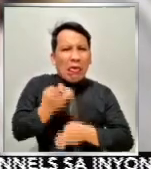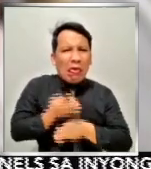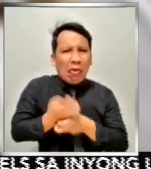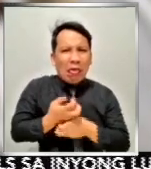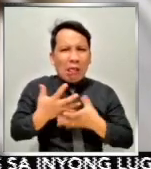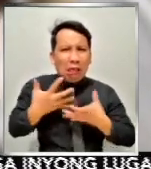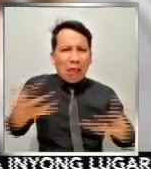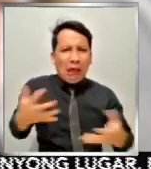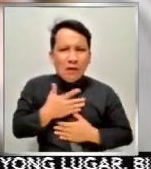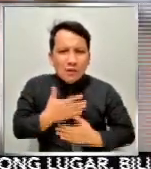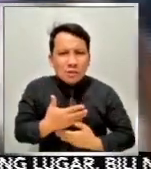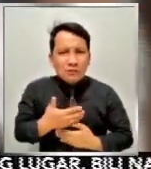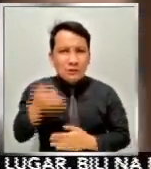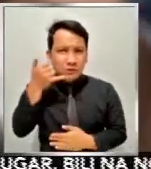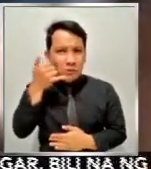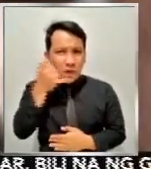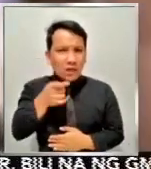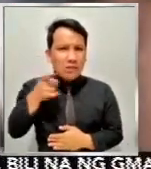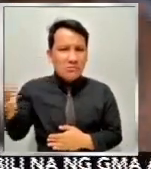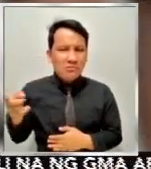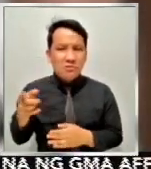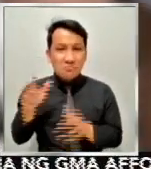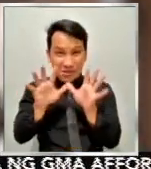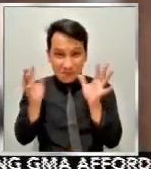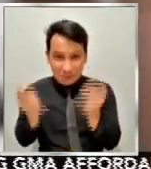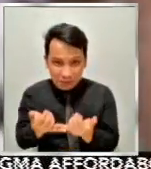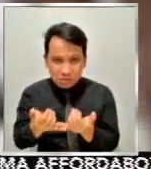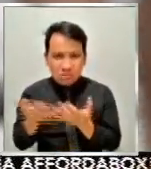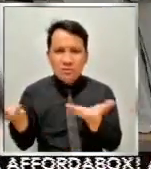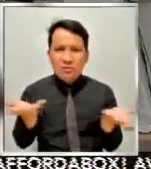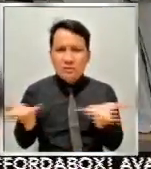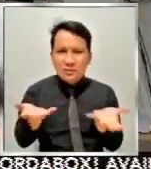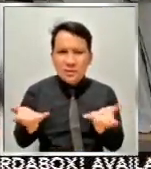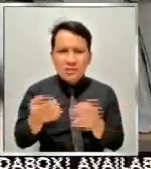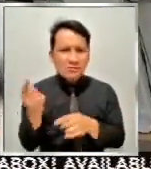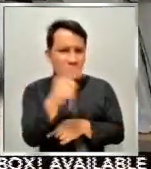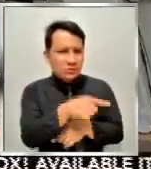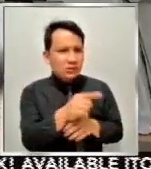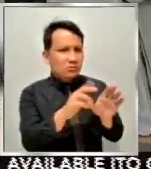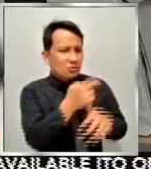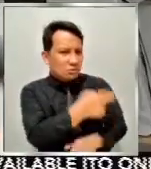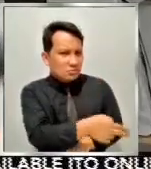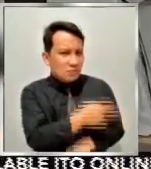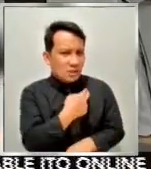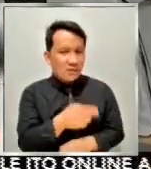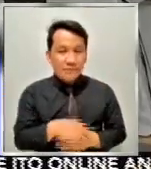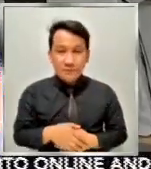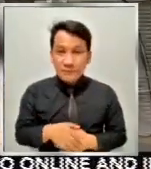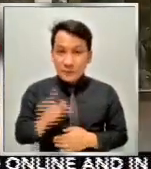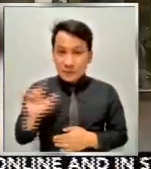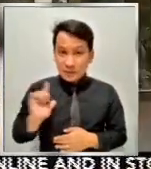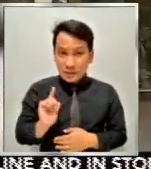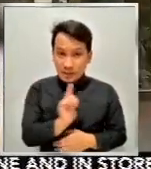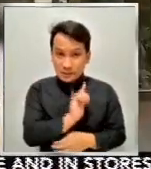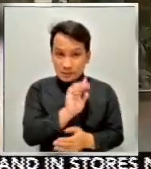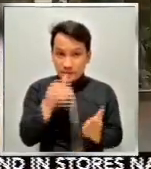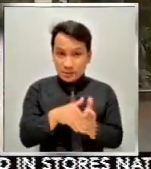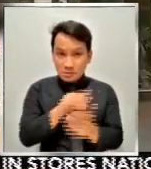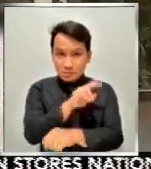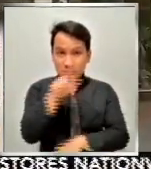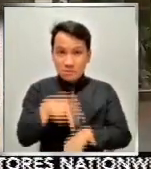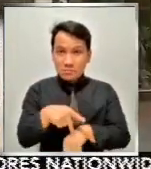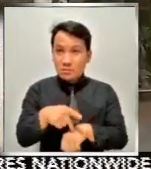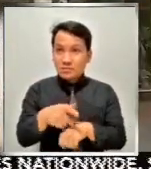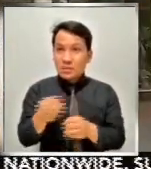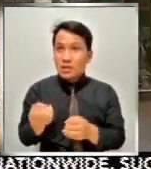niya, tawagan niyo yung barangay niyo para kung saan man kayo dalhin sa mga hospital. Ang Lung Center of the Philippines umabot na sa